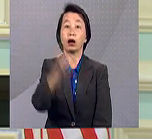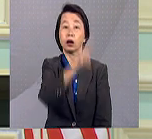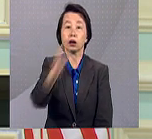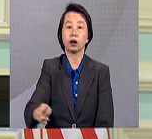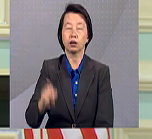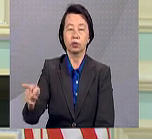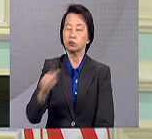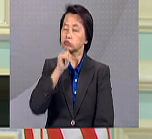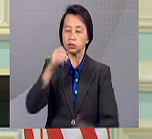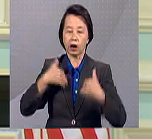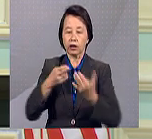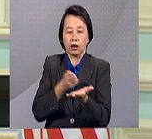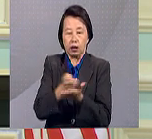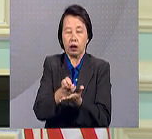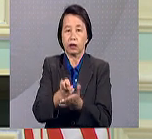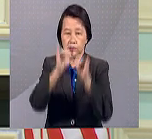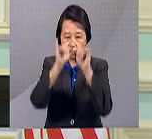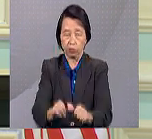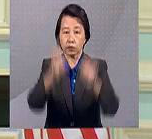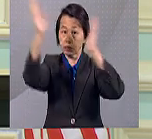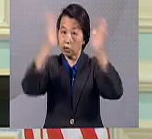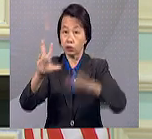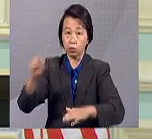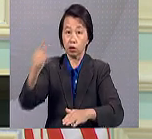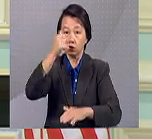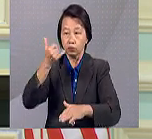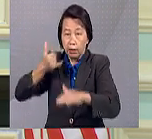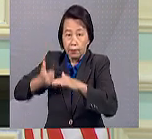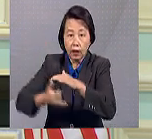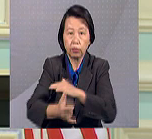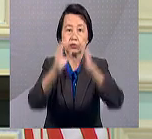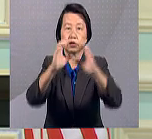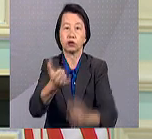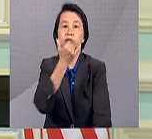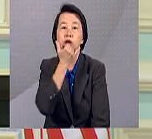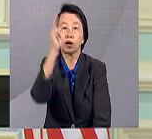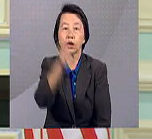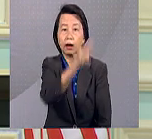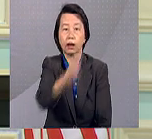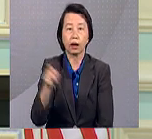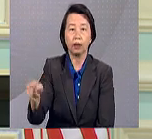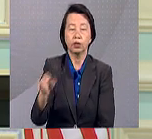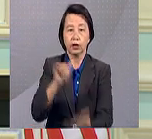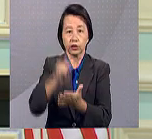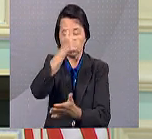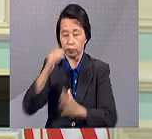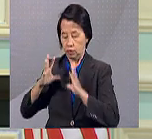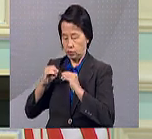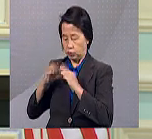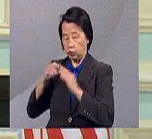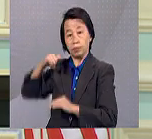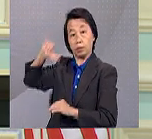mereka tidak berhak untuk berada di negara kita kerana masuk secara haram. Jadi sebab itulah keputusan mesyuarat